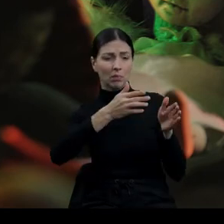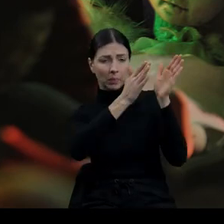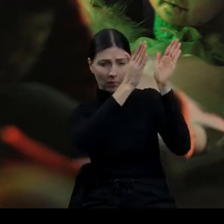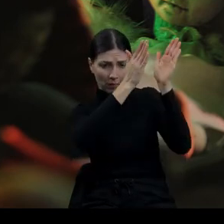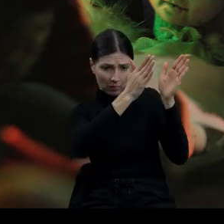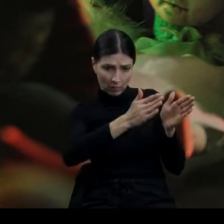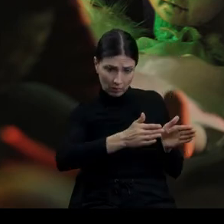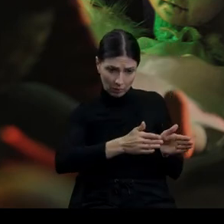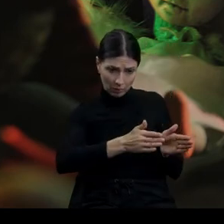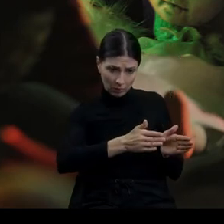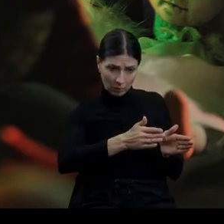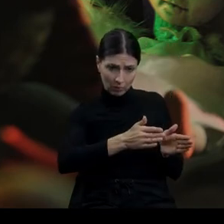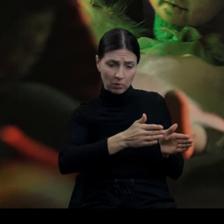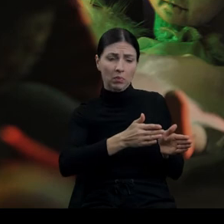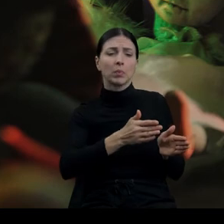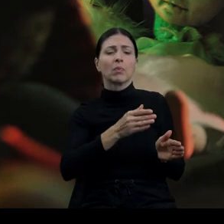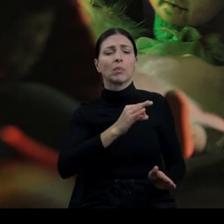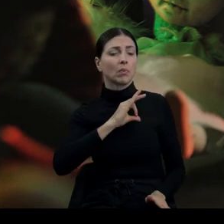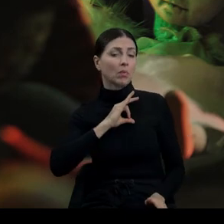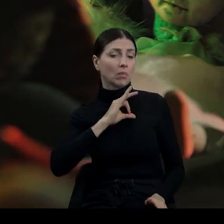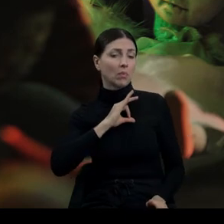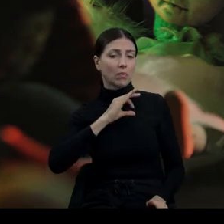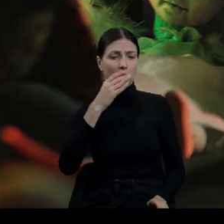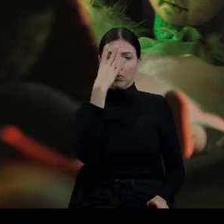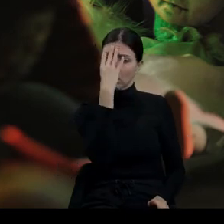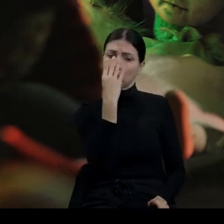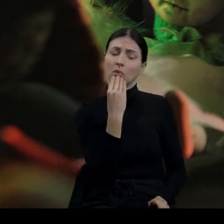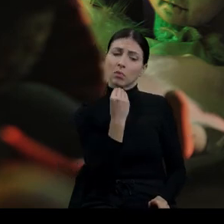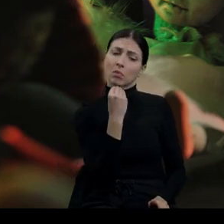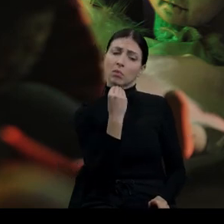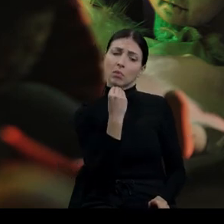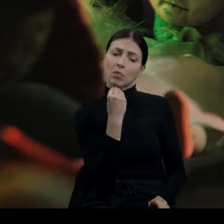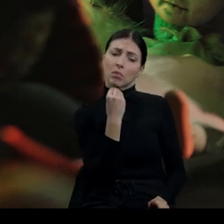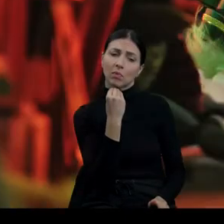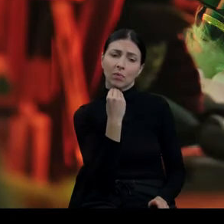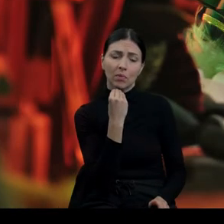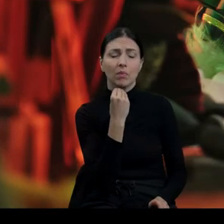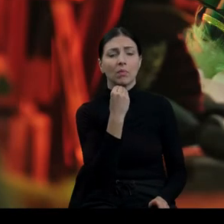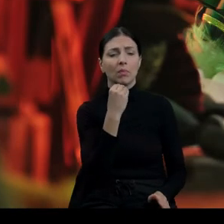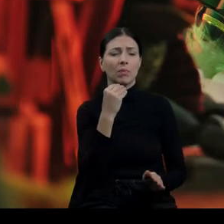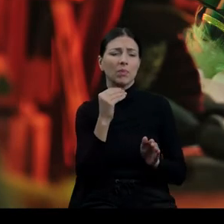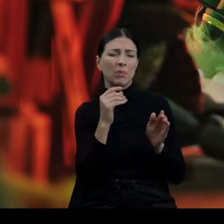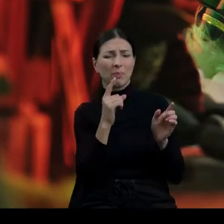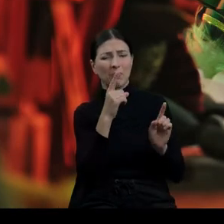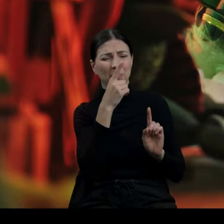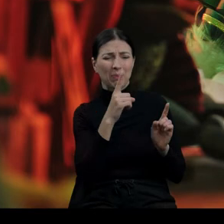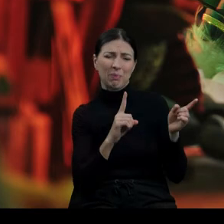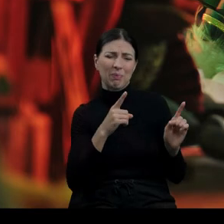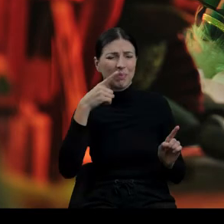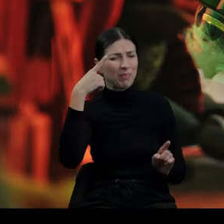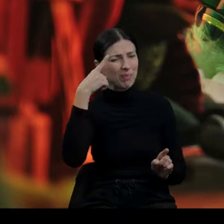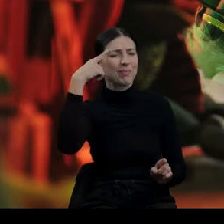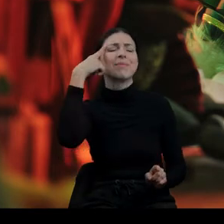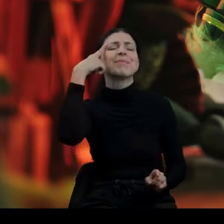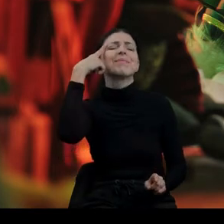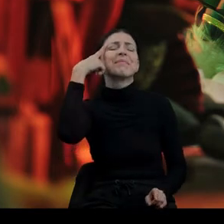I w jakichś momentach ja tam to widzę, że te postacie, bo ja